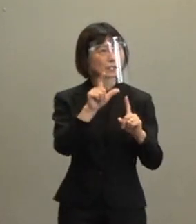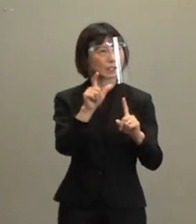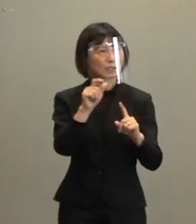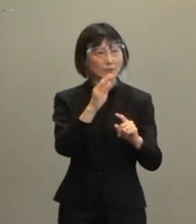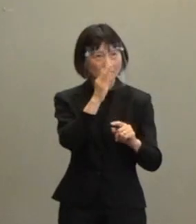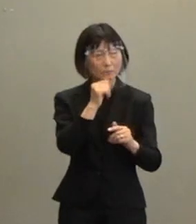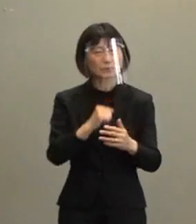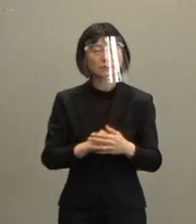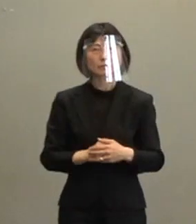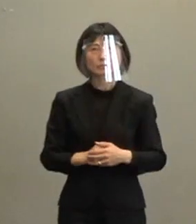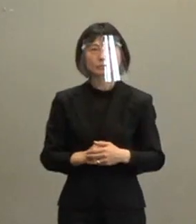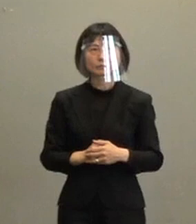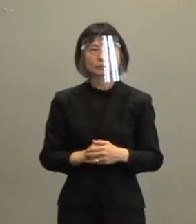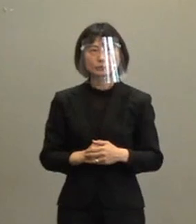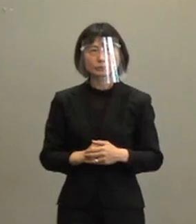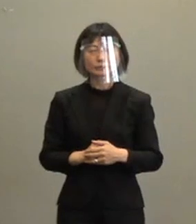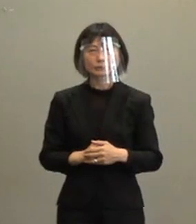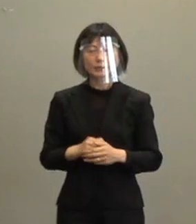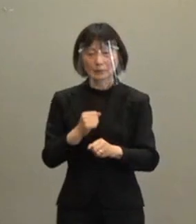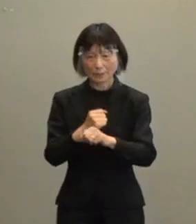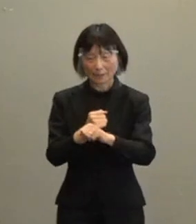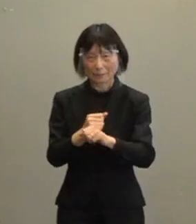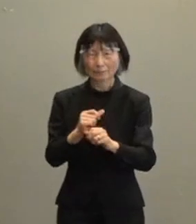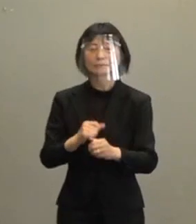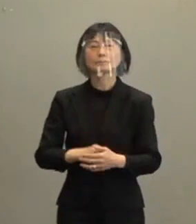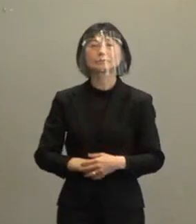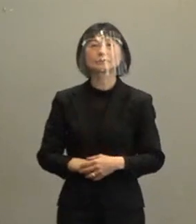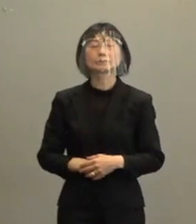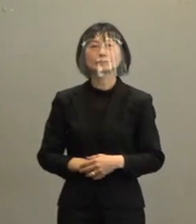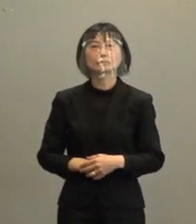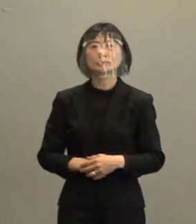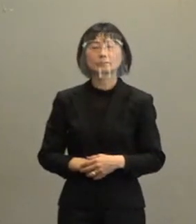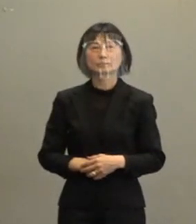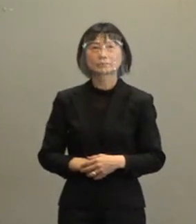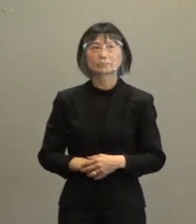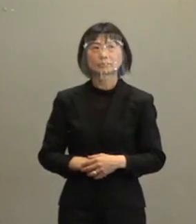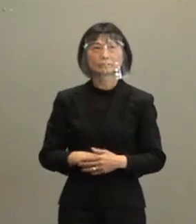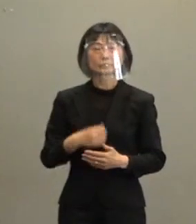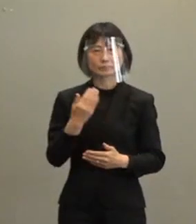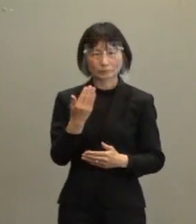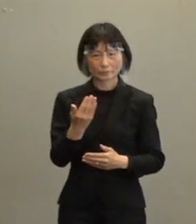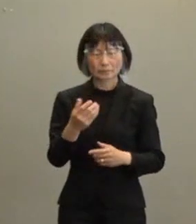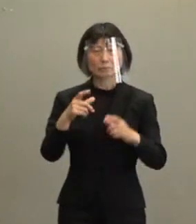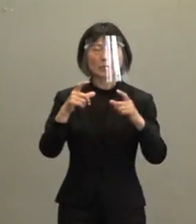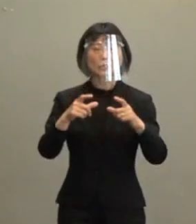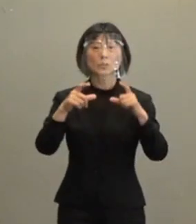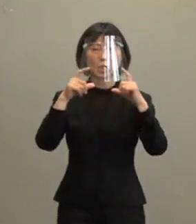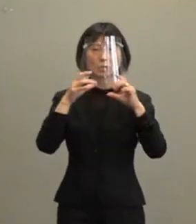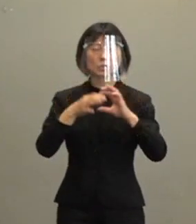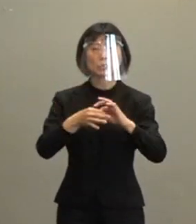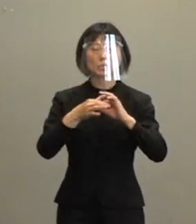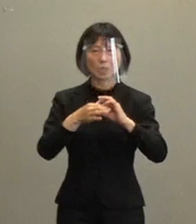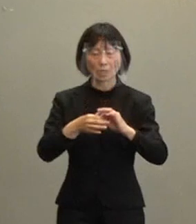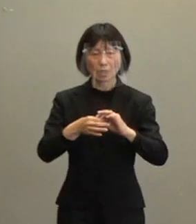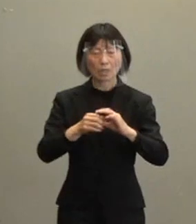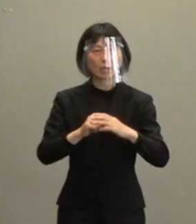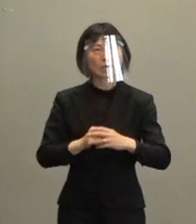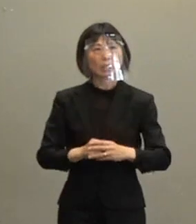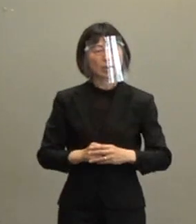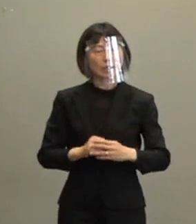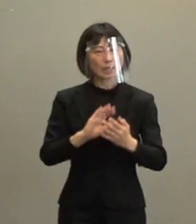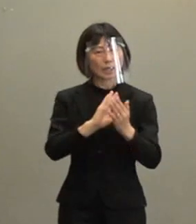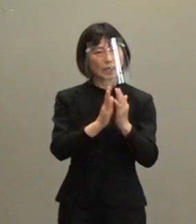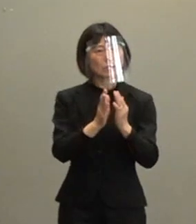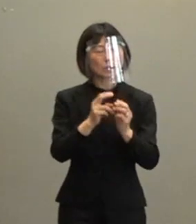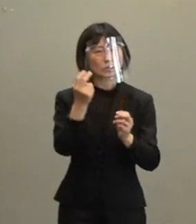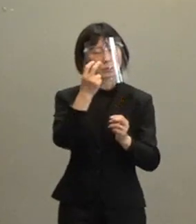します。 お疲れ様です、NHK の桜井です。マスクの着用についてなんですけれども、県の方